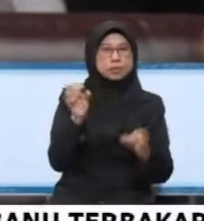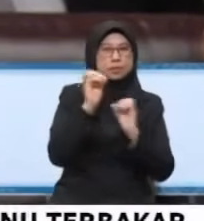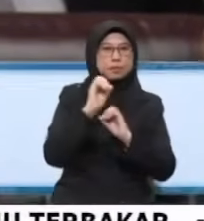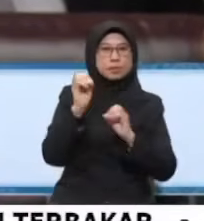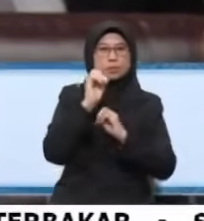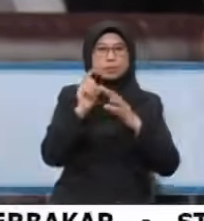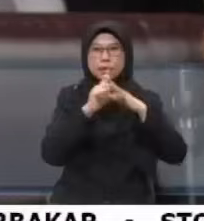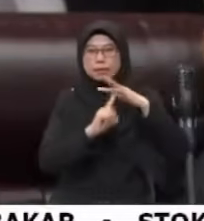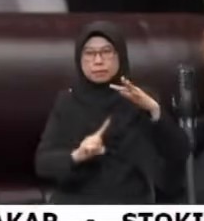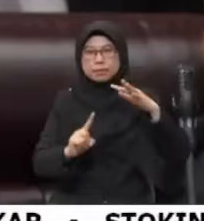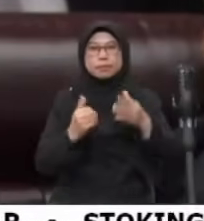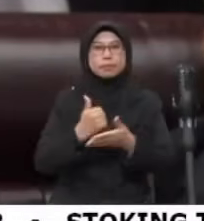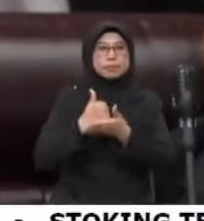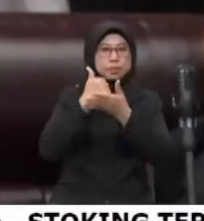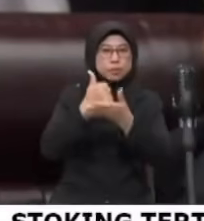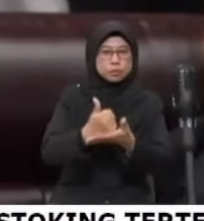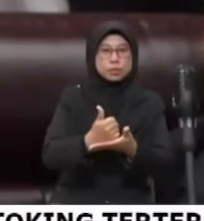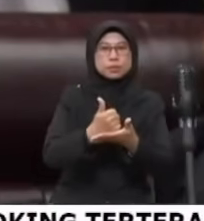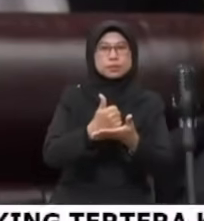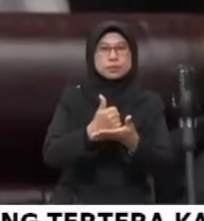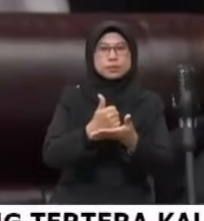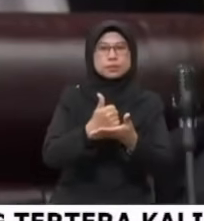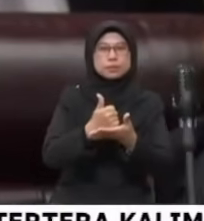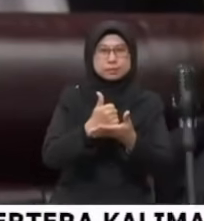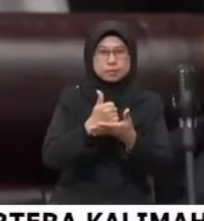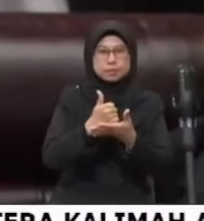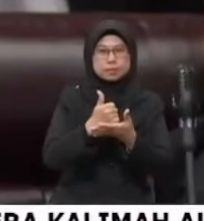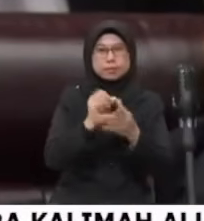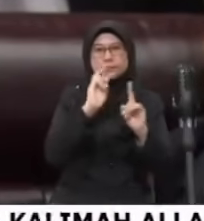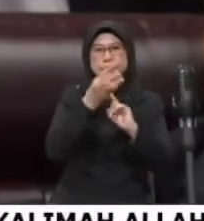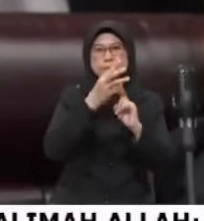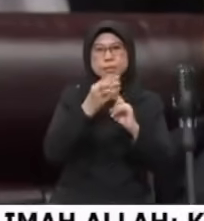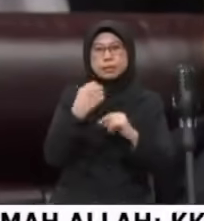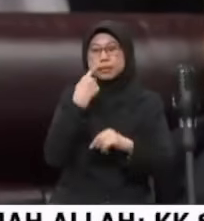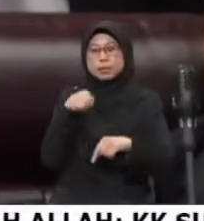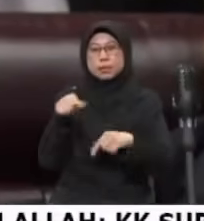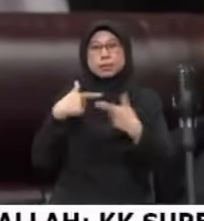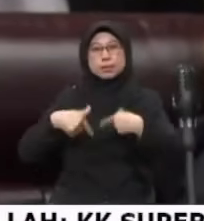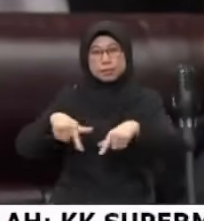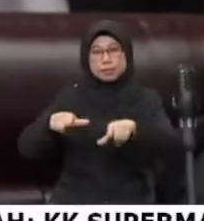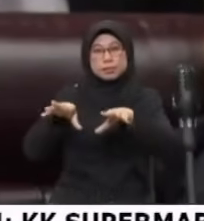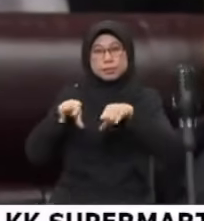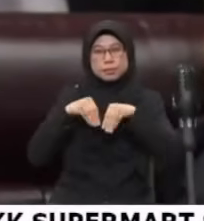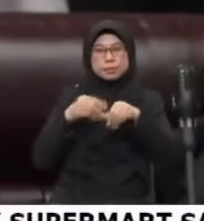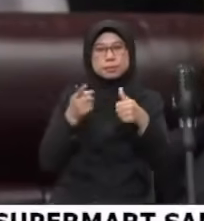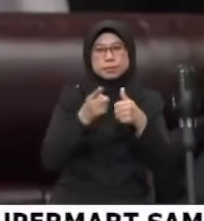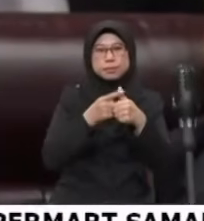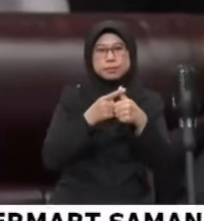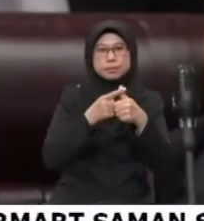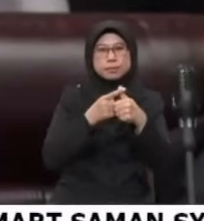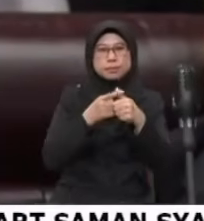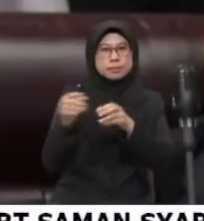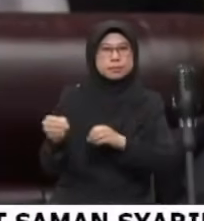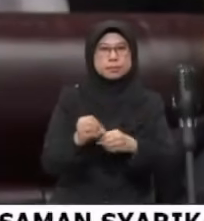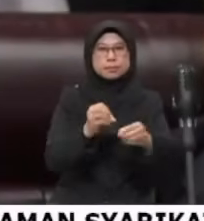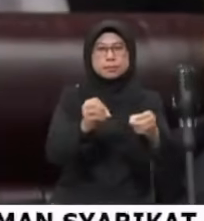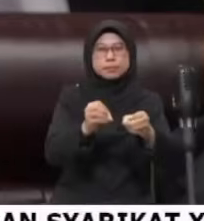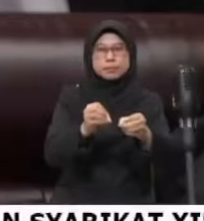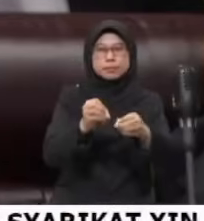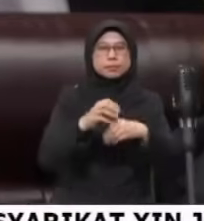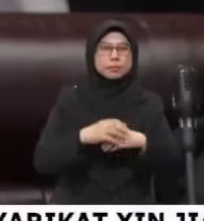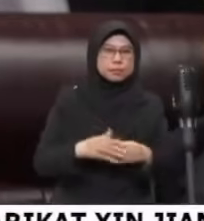kececeran bantuan jabatan kebajikan masyarakat kepada mereka yang layak adalah yang pertama pengoperasian